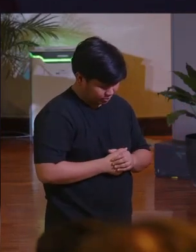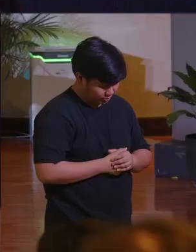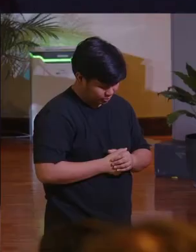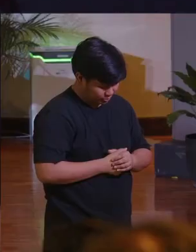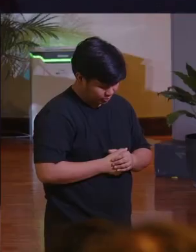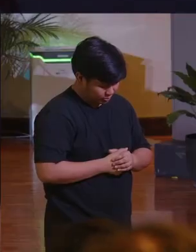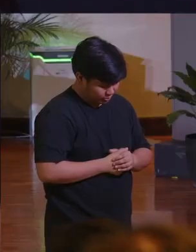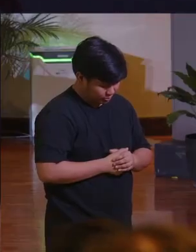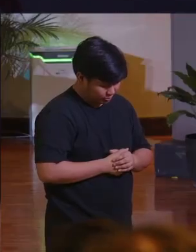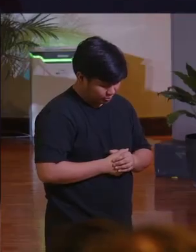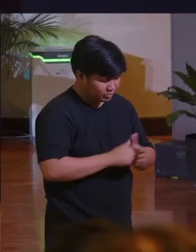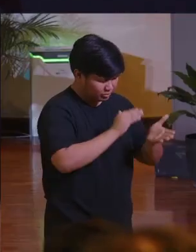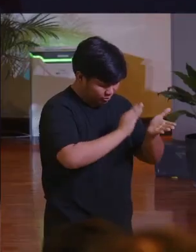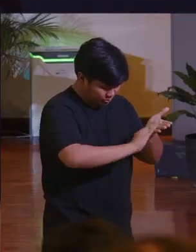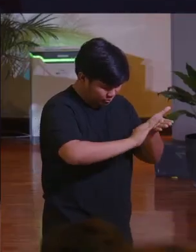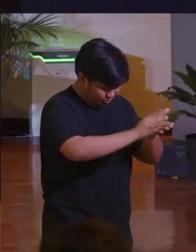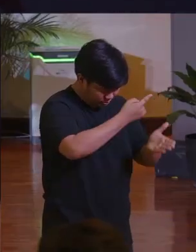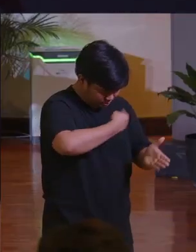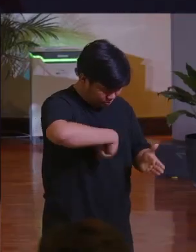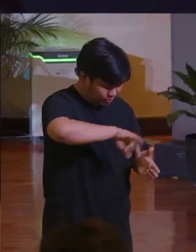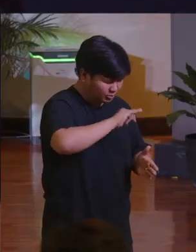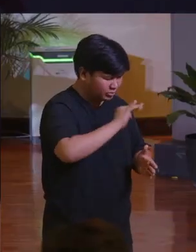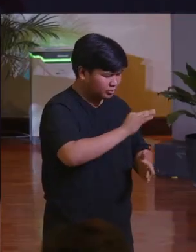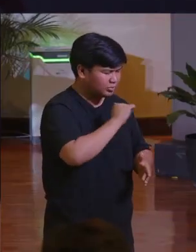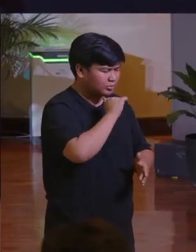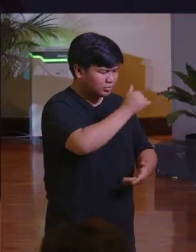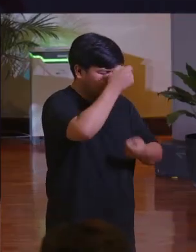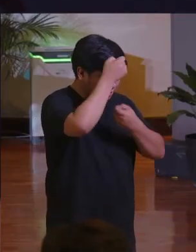sa aming paghihimagsik.